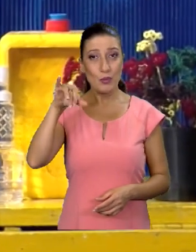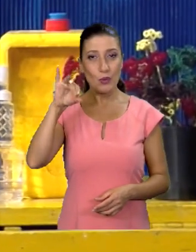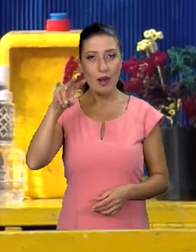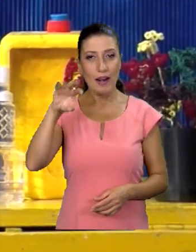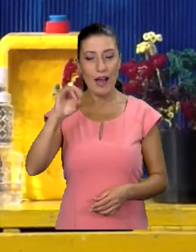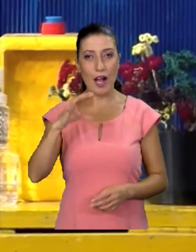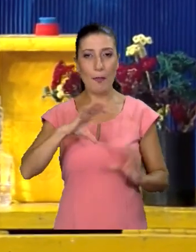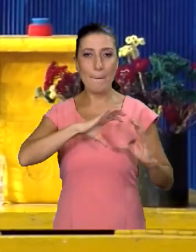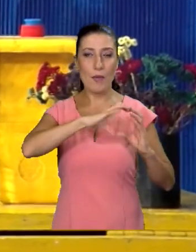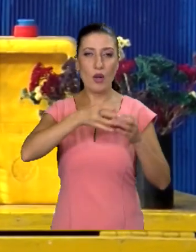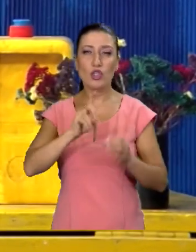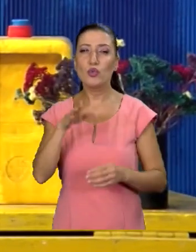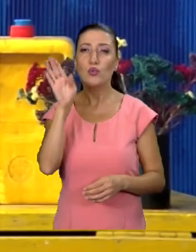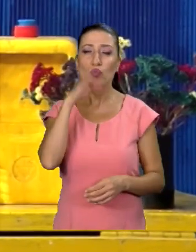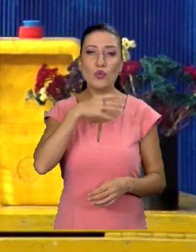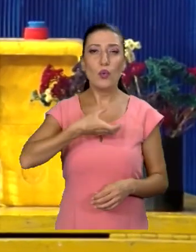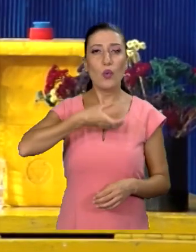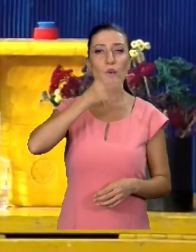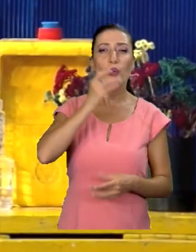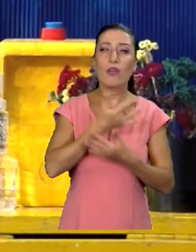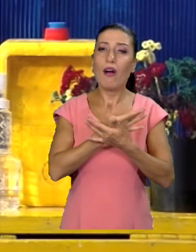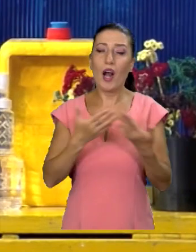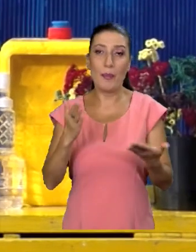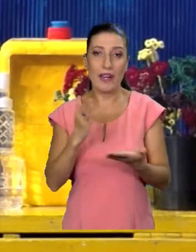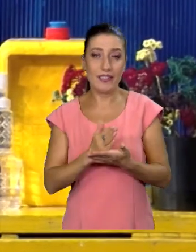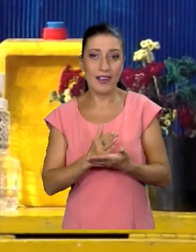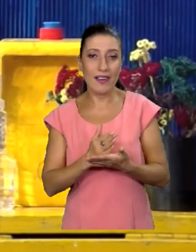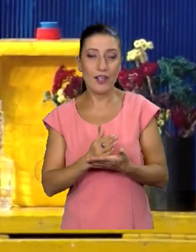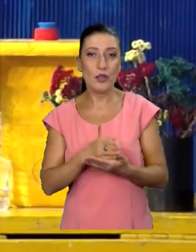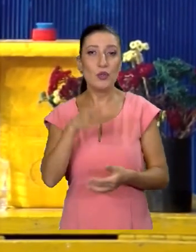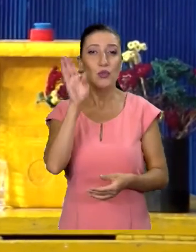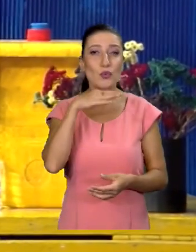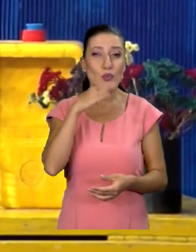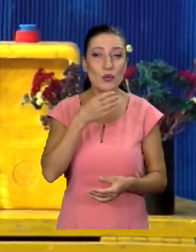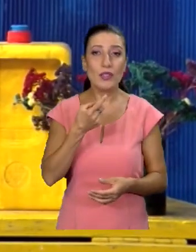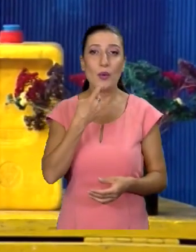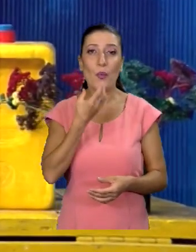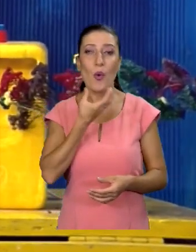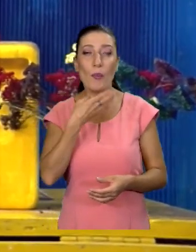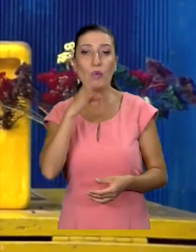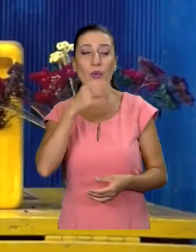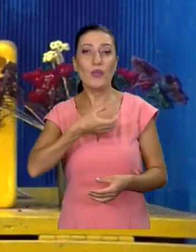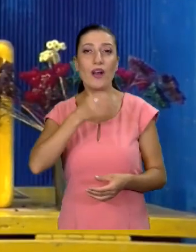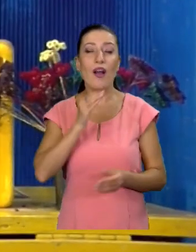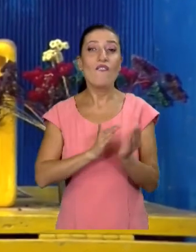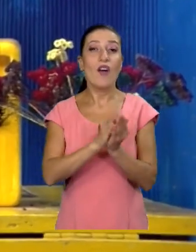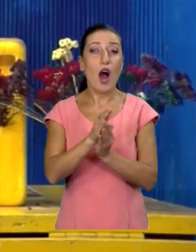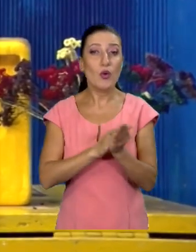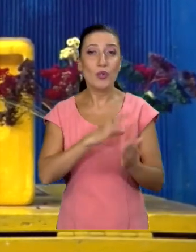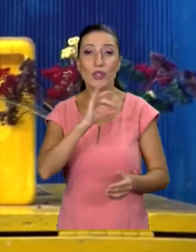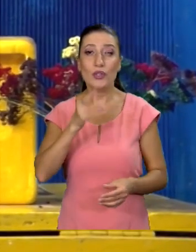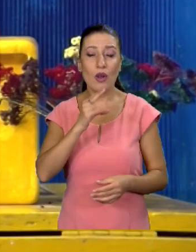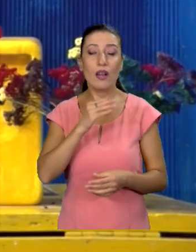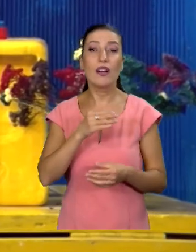vortegh inch jur u hyut ases ka pulpulak neri tsentegh galis e jur, pomidori hyut, varungi fresh, masuri